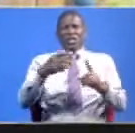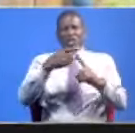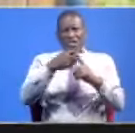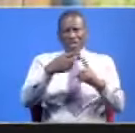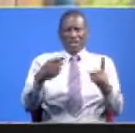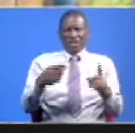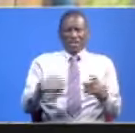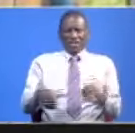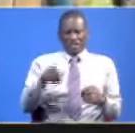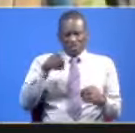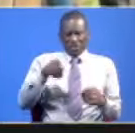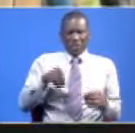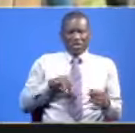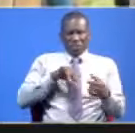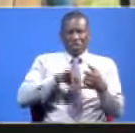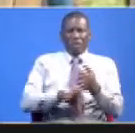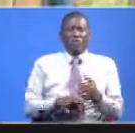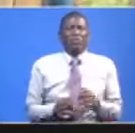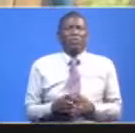alitenda kitendo cha unyama.